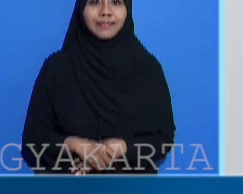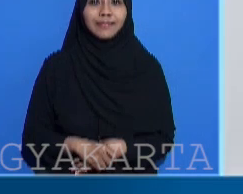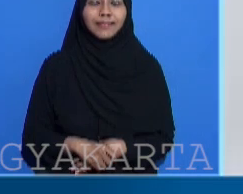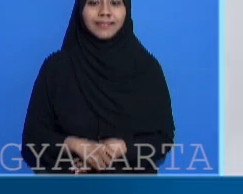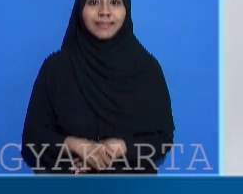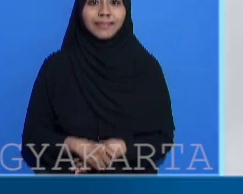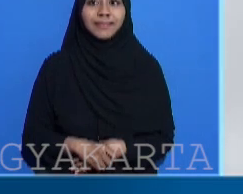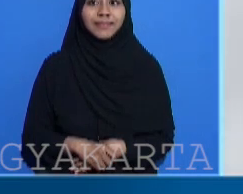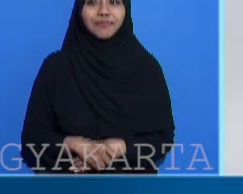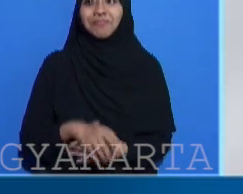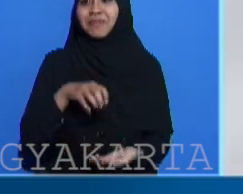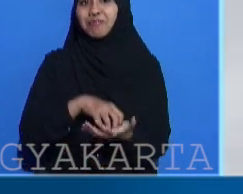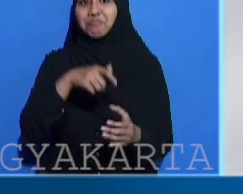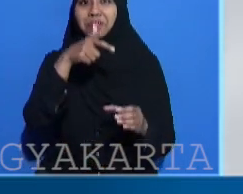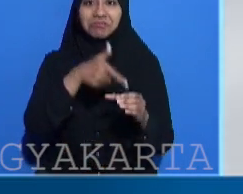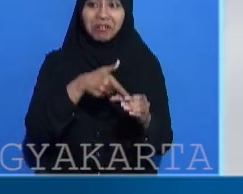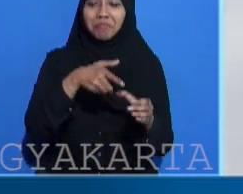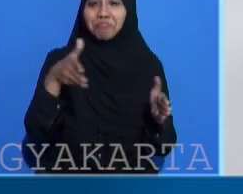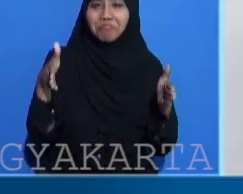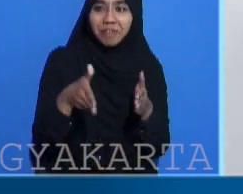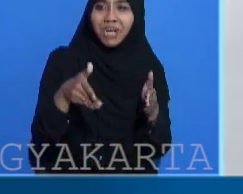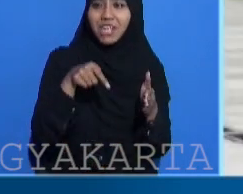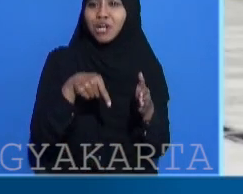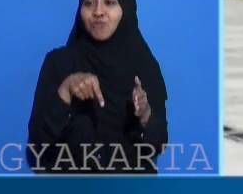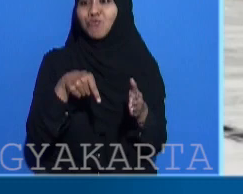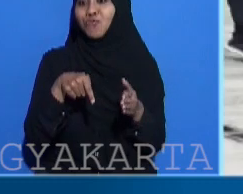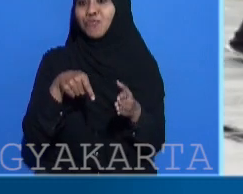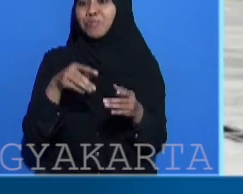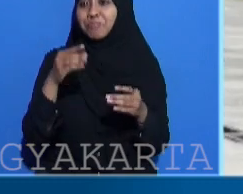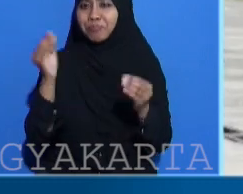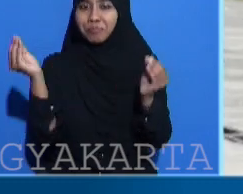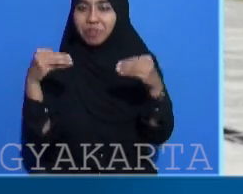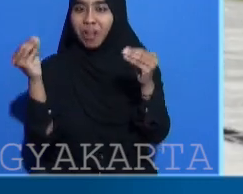adalah lembaga penyalur resmi berskala kecil dari Pertamina